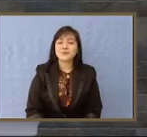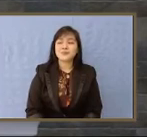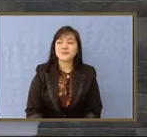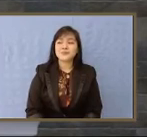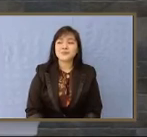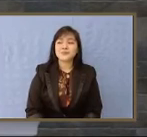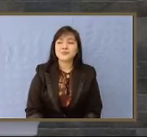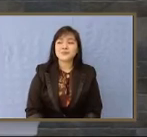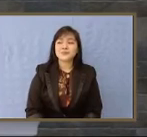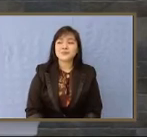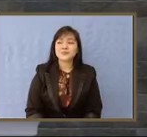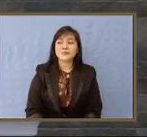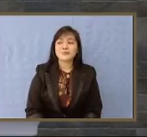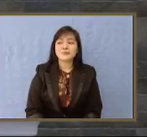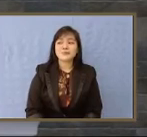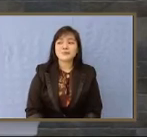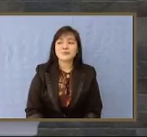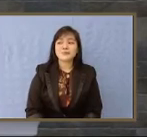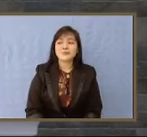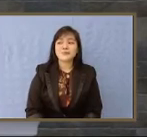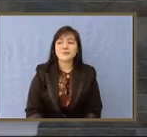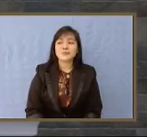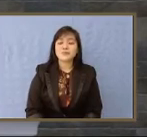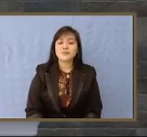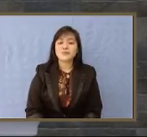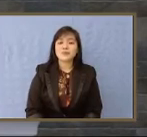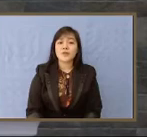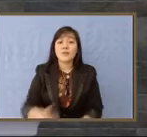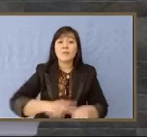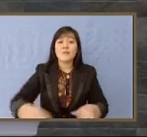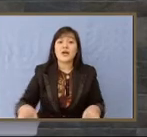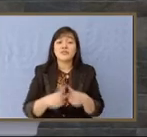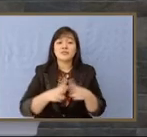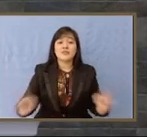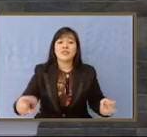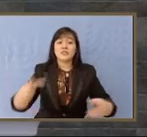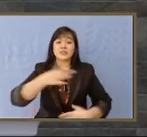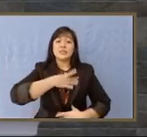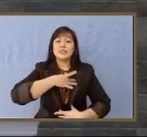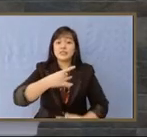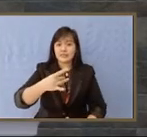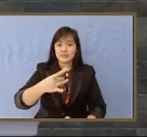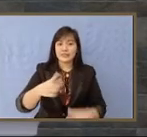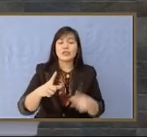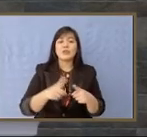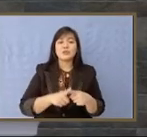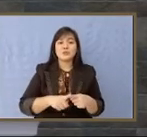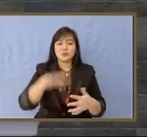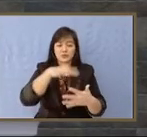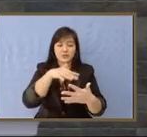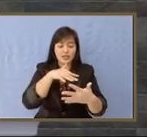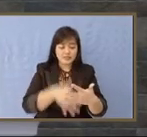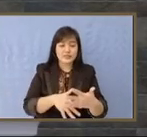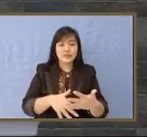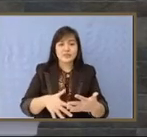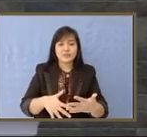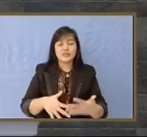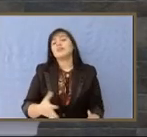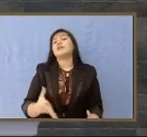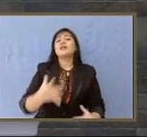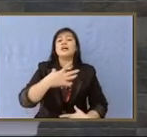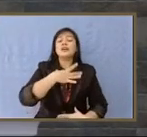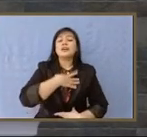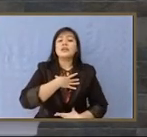nyo, konti lang yan. So, interesting po, basahin po yan. Again, sabi ko nga po sa inyo, lalo na sa inyo mga young ladies, instead